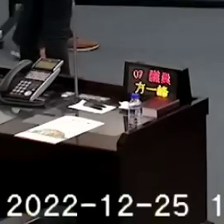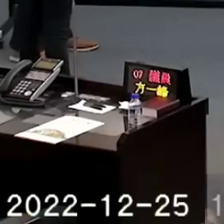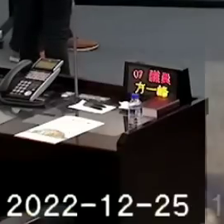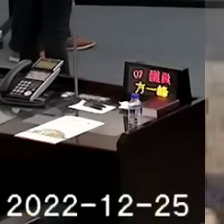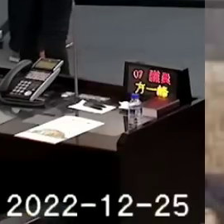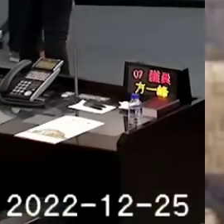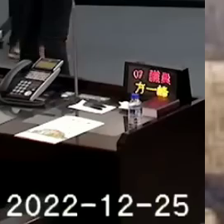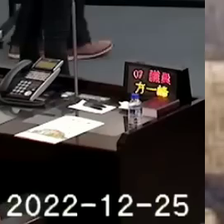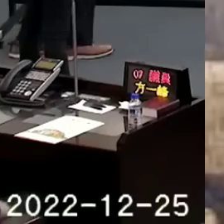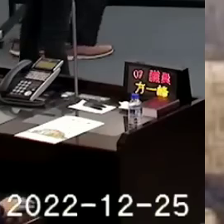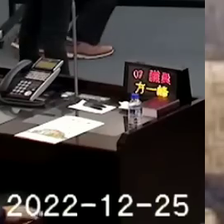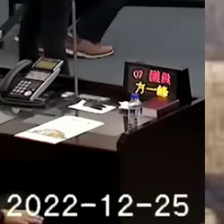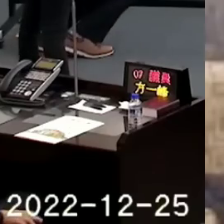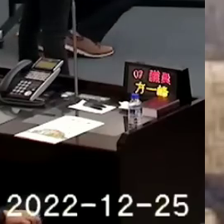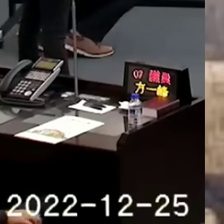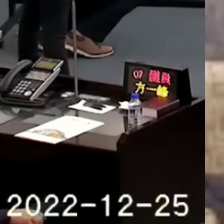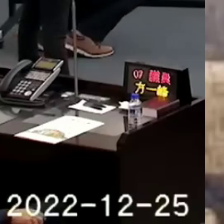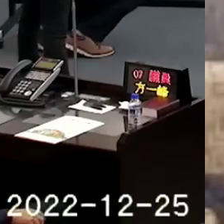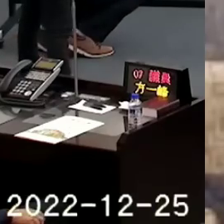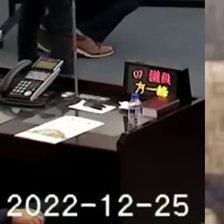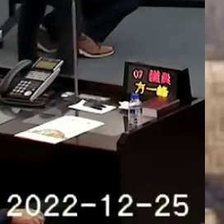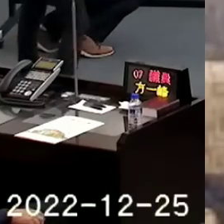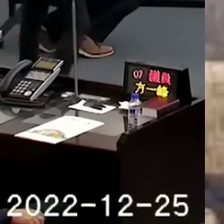票由李正国议员投出。